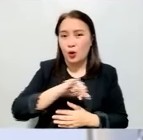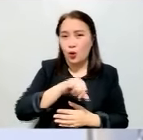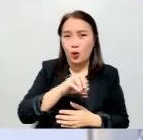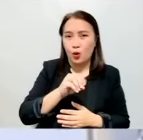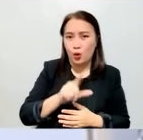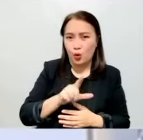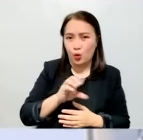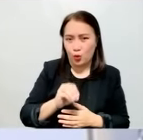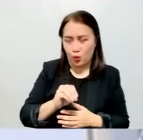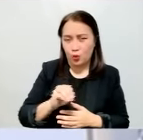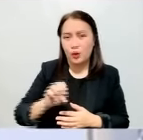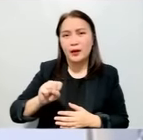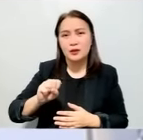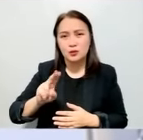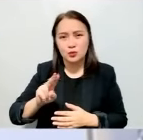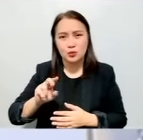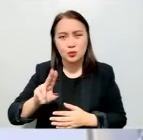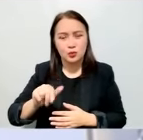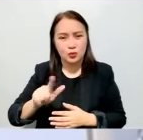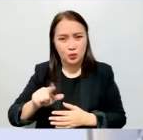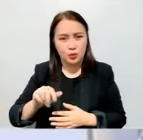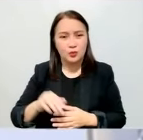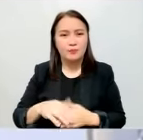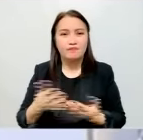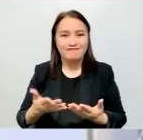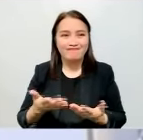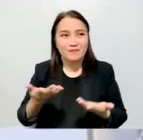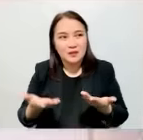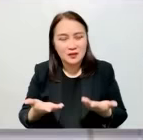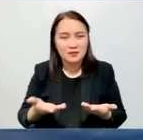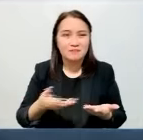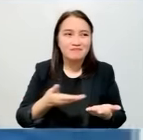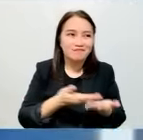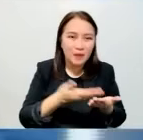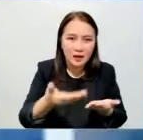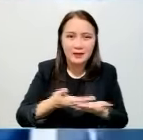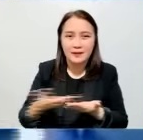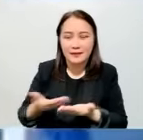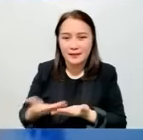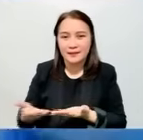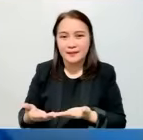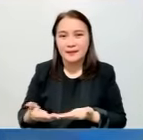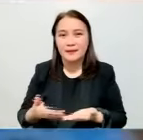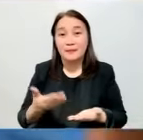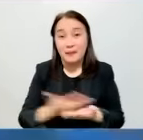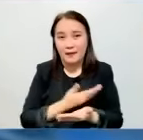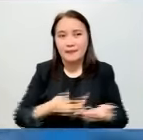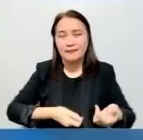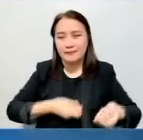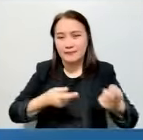Sulu, Basilan, for the purpose of buying materials. Aabot sa